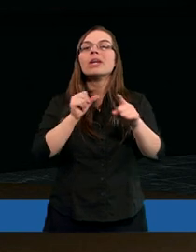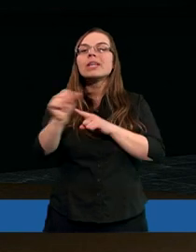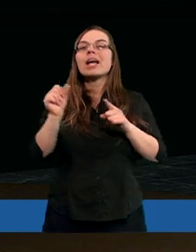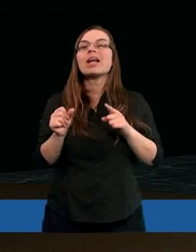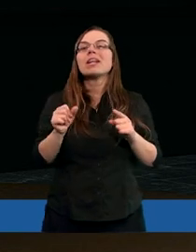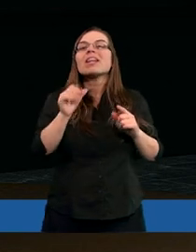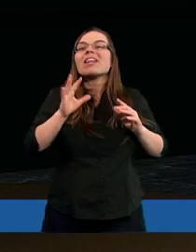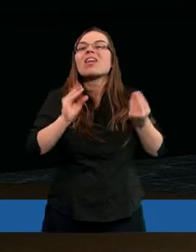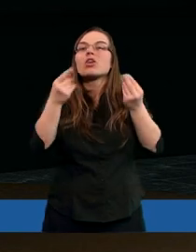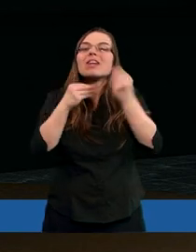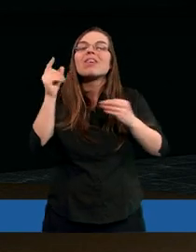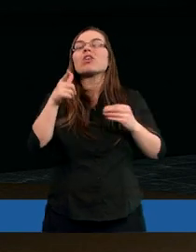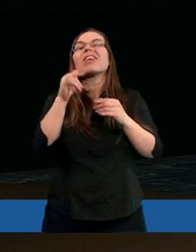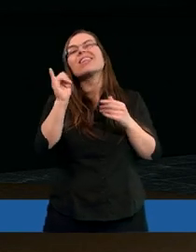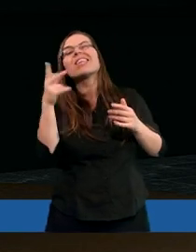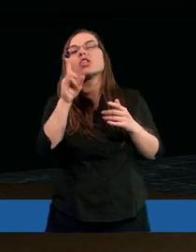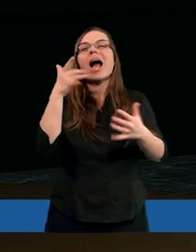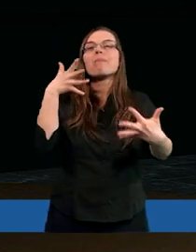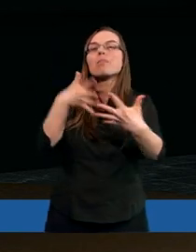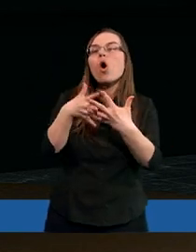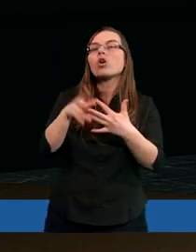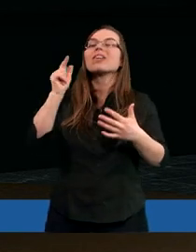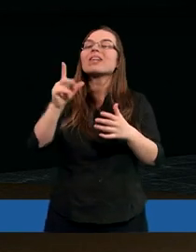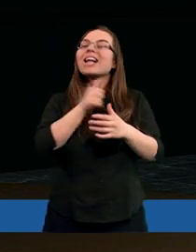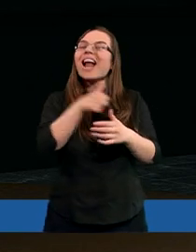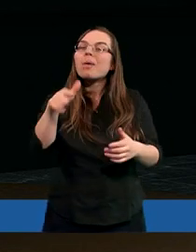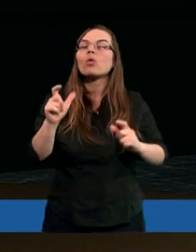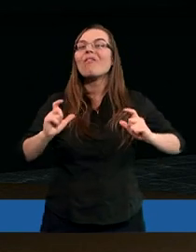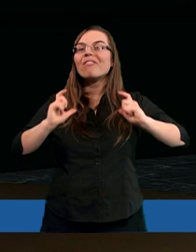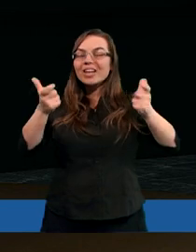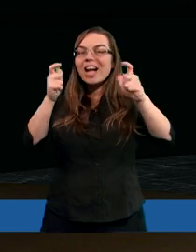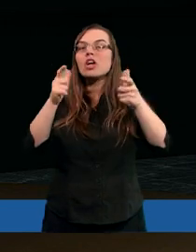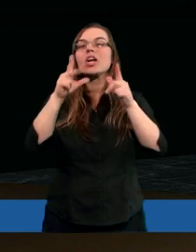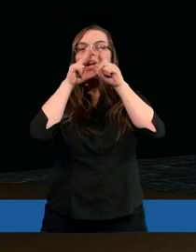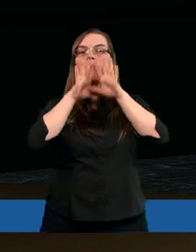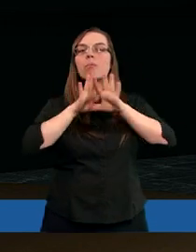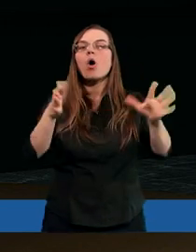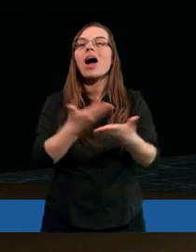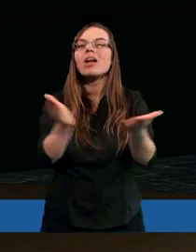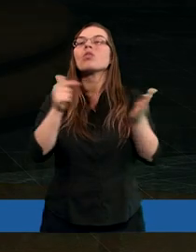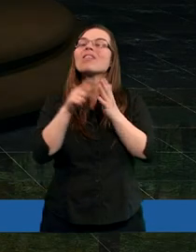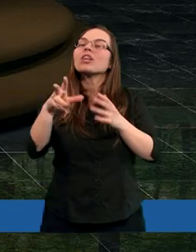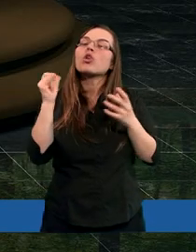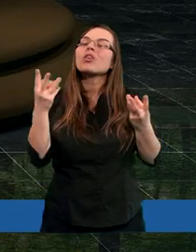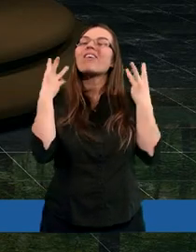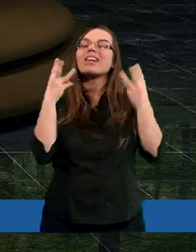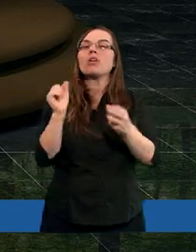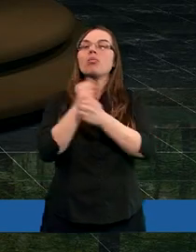natomiast to jest kimś więcej niż prorok. Więc samo to wydarzenie właśnie pokazuje, co dokładnie się stało.